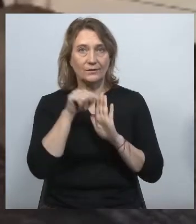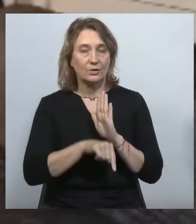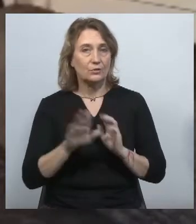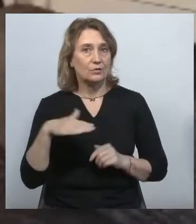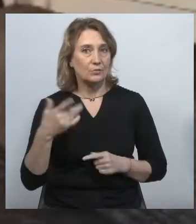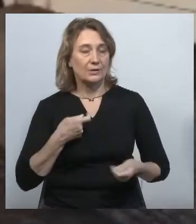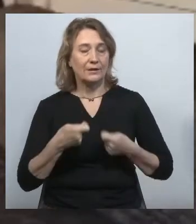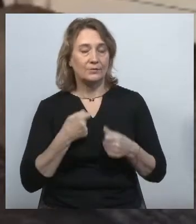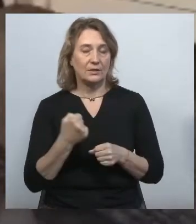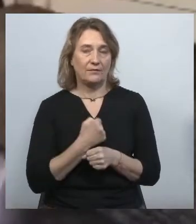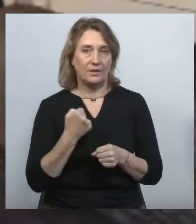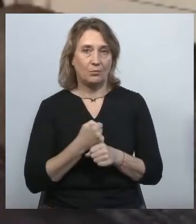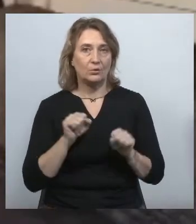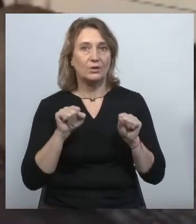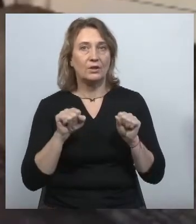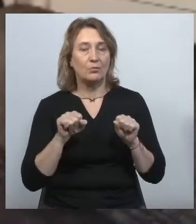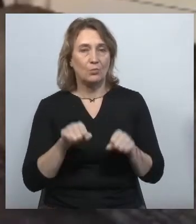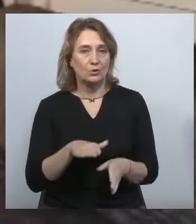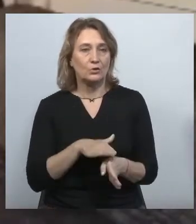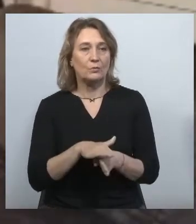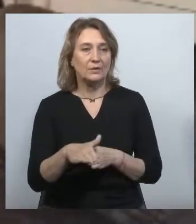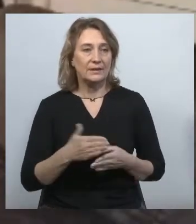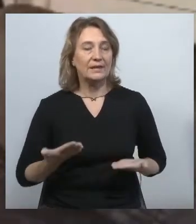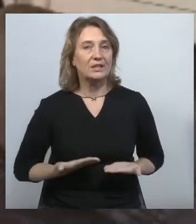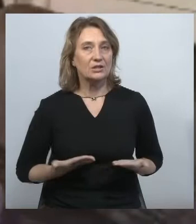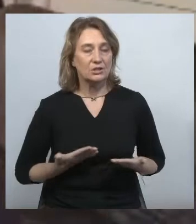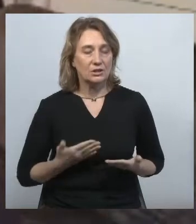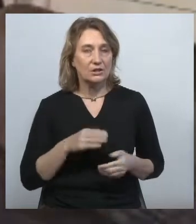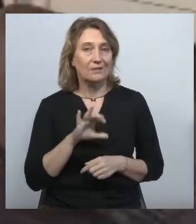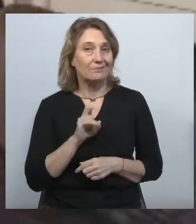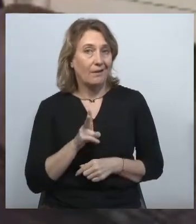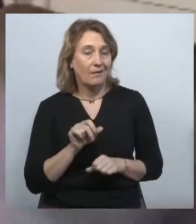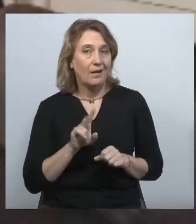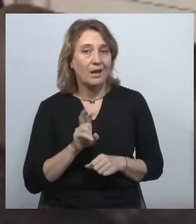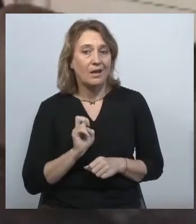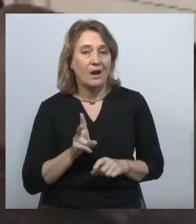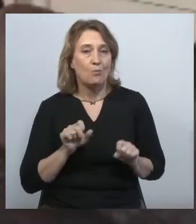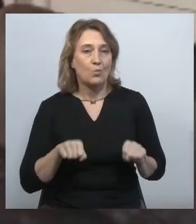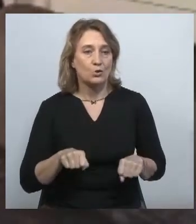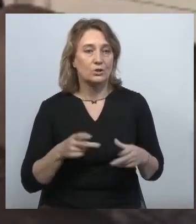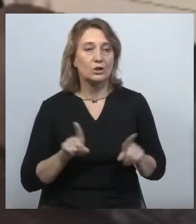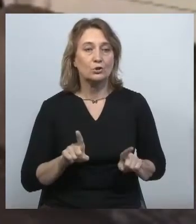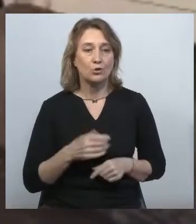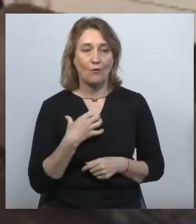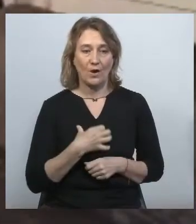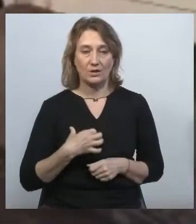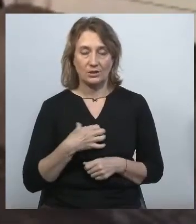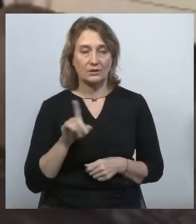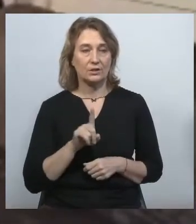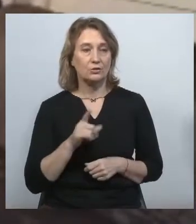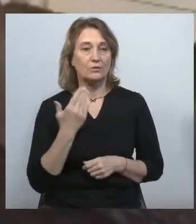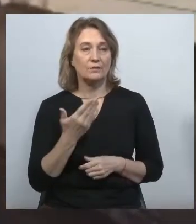but you live with it where you can. What's important, therefore, is that you say to your public, Вибачте, те, що